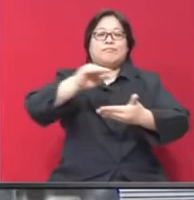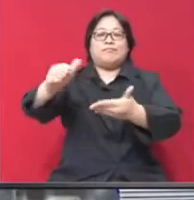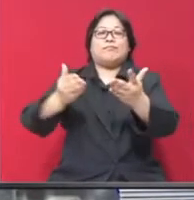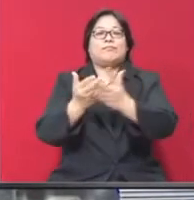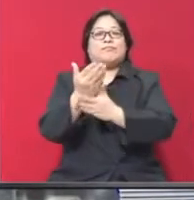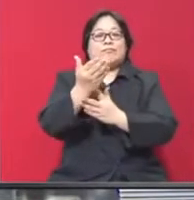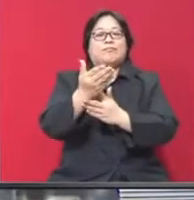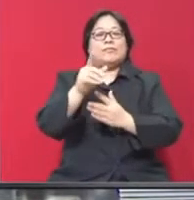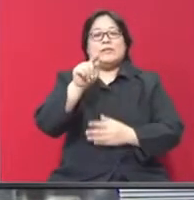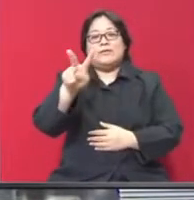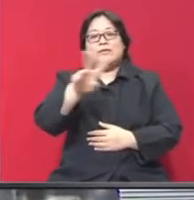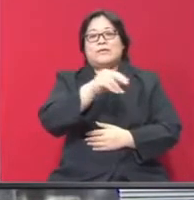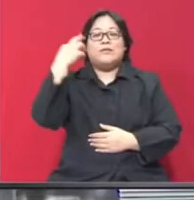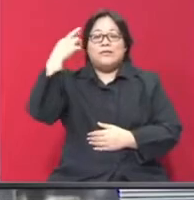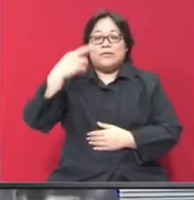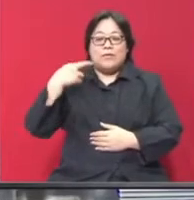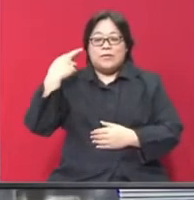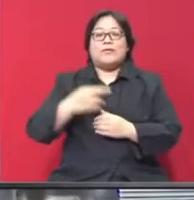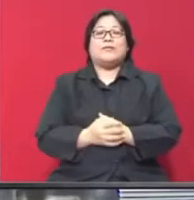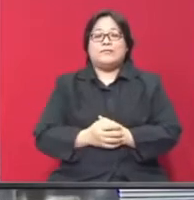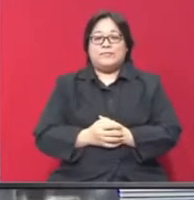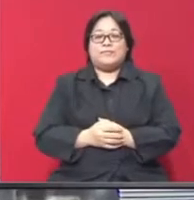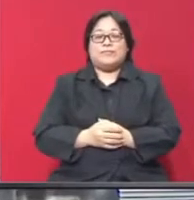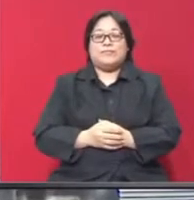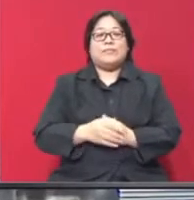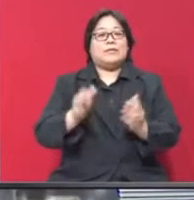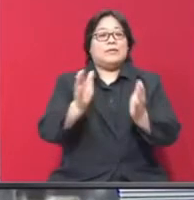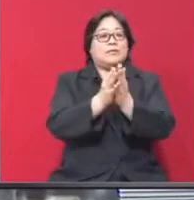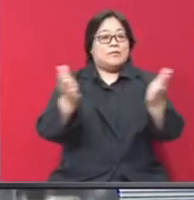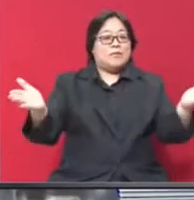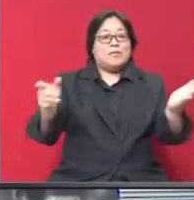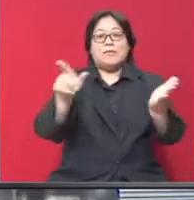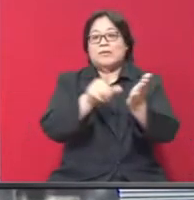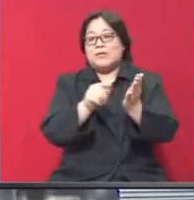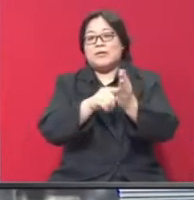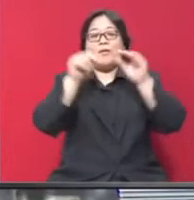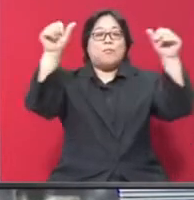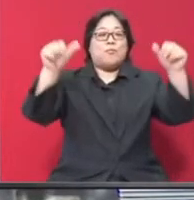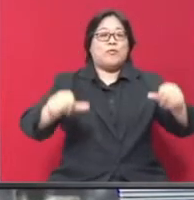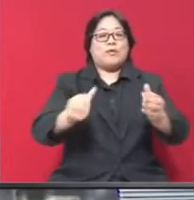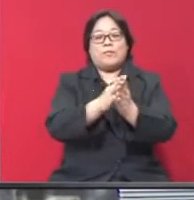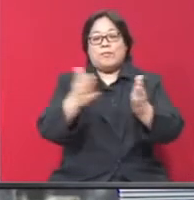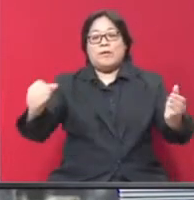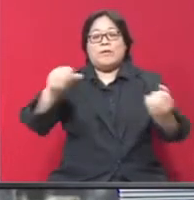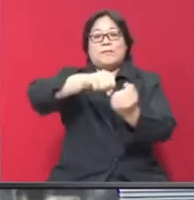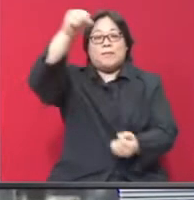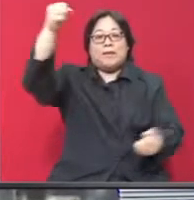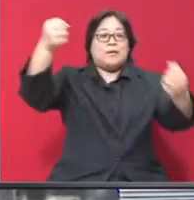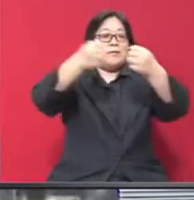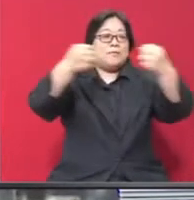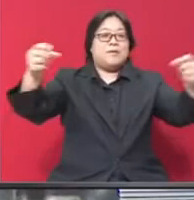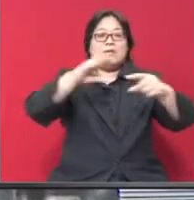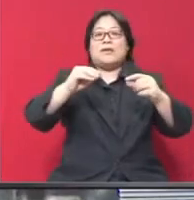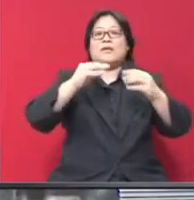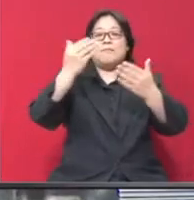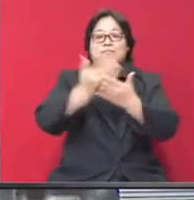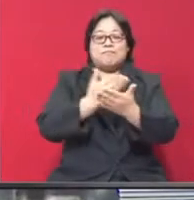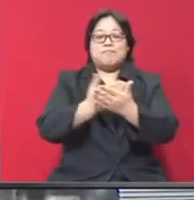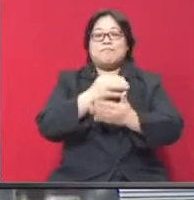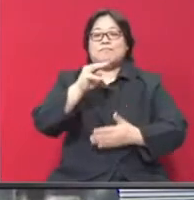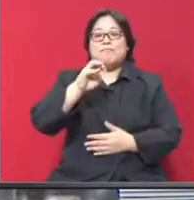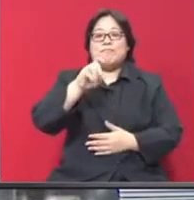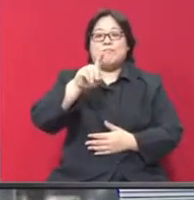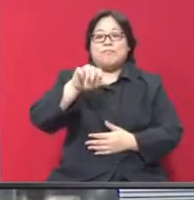umumnya media penyiaran television radio Medan media cetak artikel poster pamflet penting banner dan media baru video